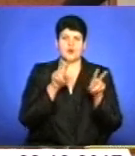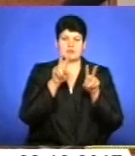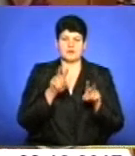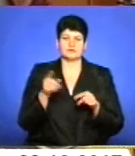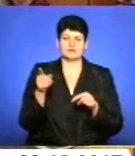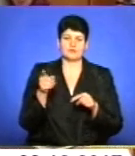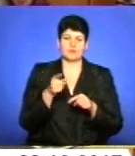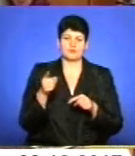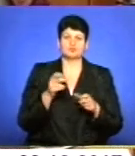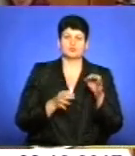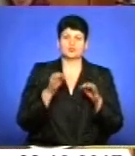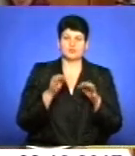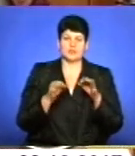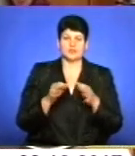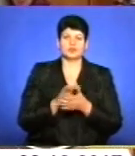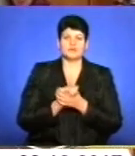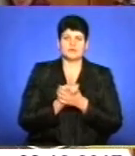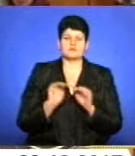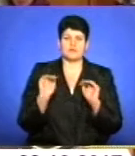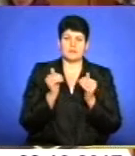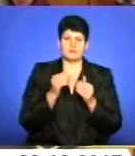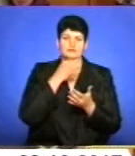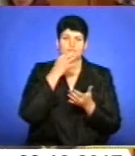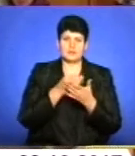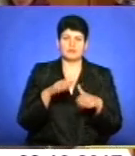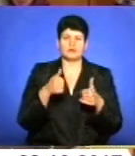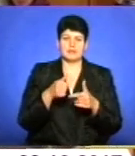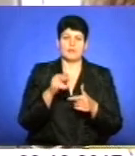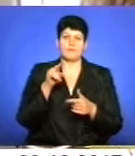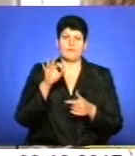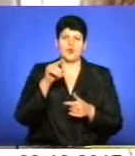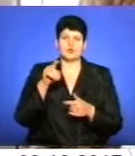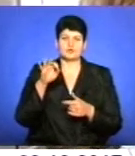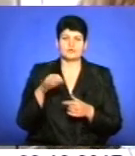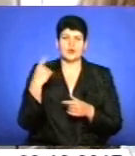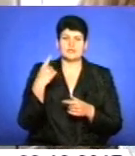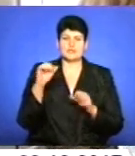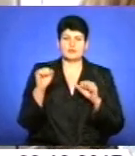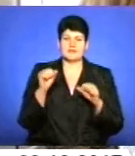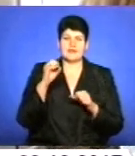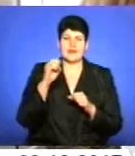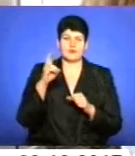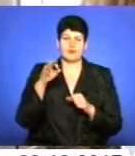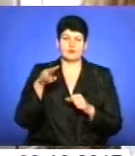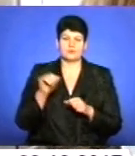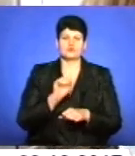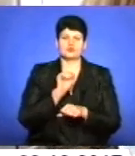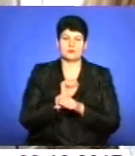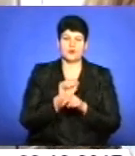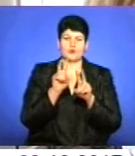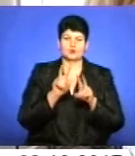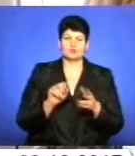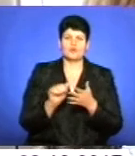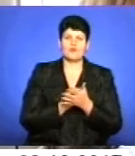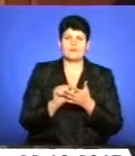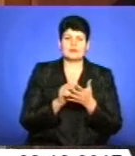суді. Товариство з обмеженою відповідальністю «Тернопільтепло» подало позов на обласне управління екології через припинення ним розгляду документів для